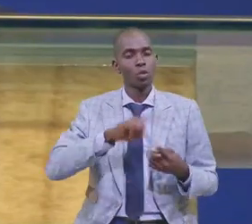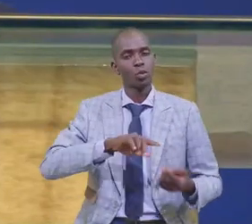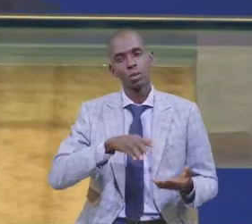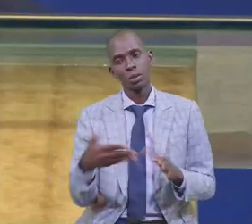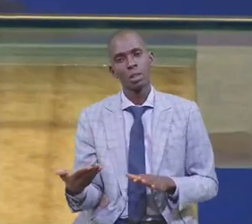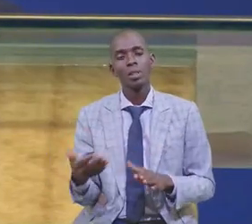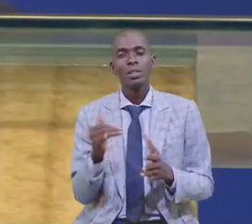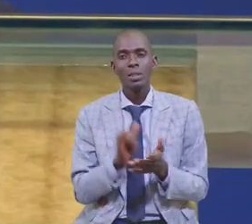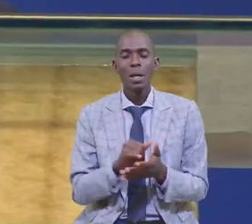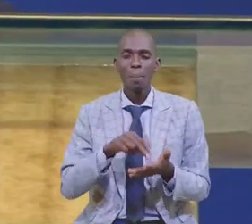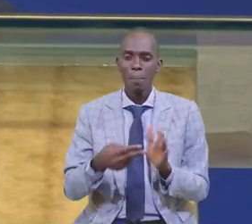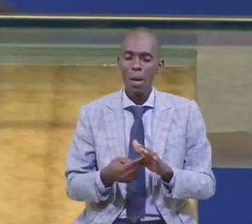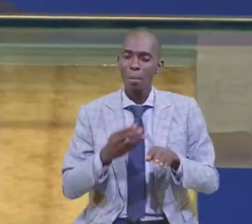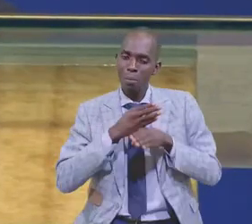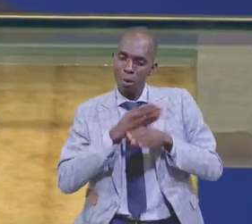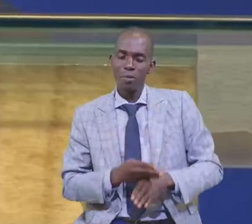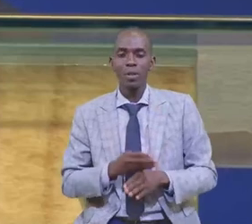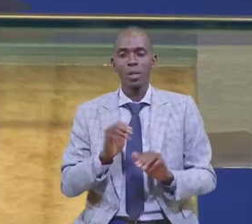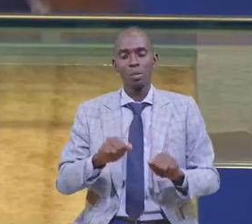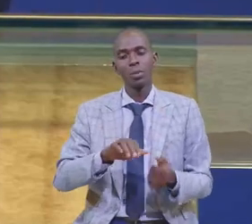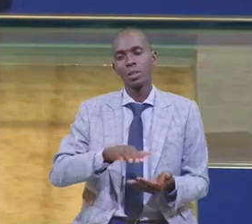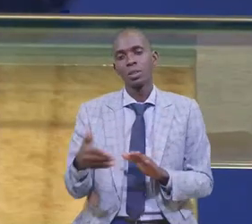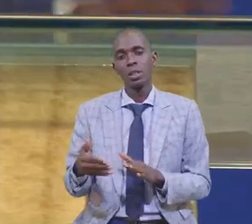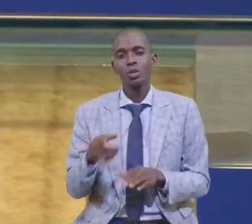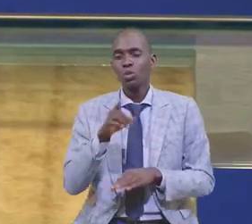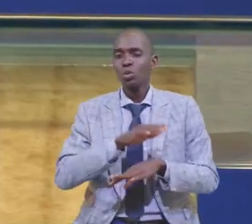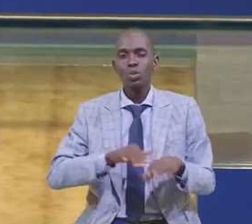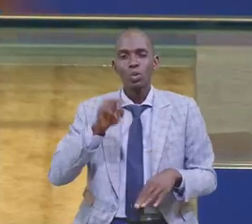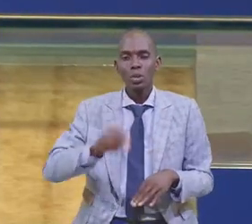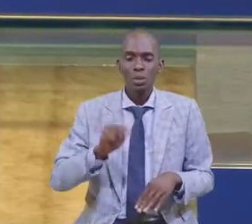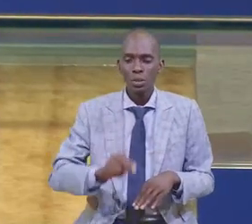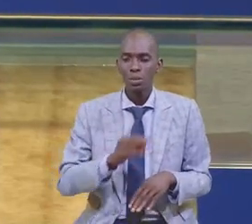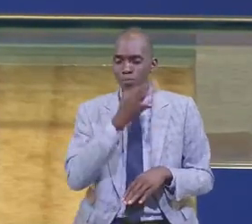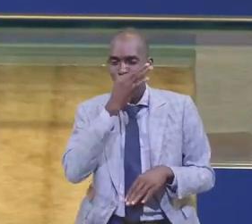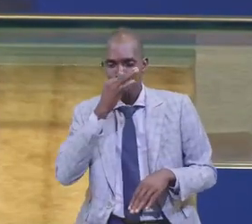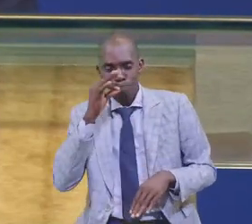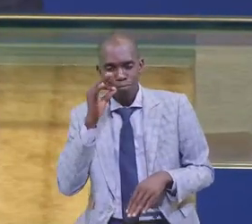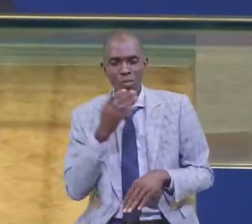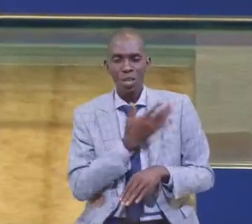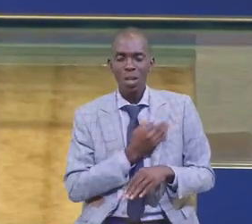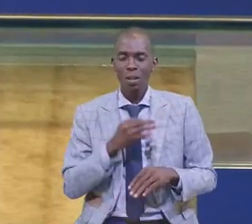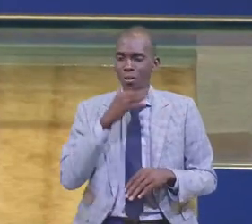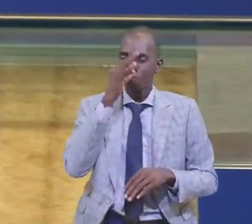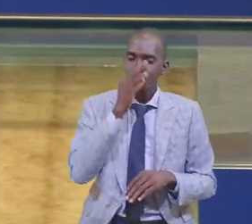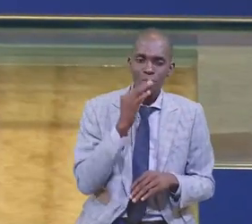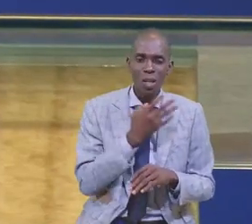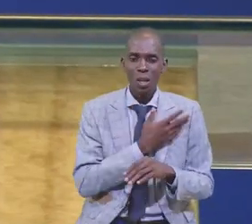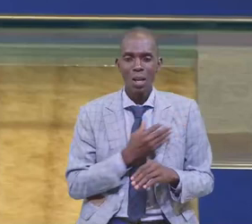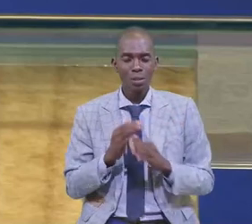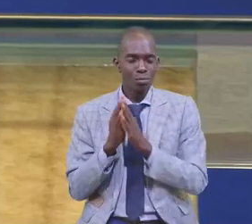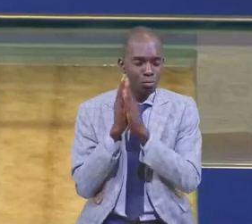c'est ce dont le Seigneur parle. Cela n'a pas besoin de la prière ni du jeûne. Cela n'a pas besoin de rouler par terre. Cela n'a pas besoin de